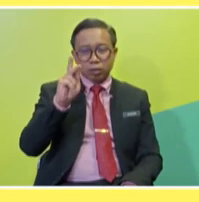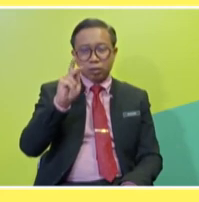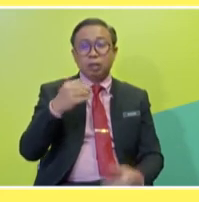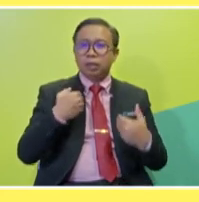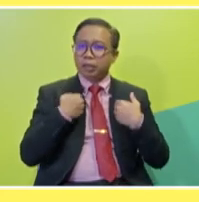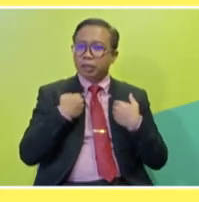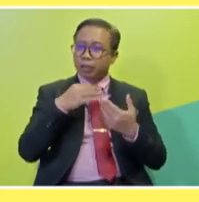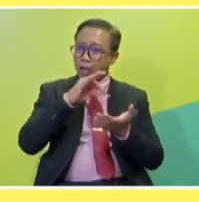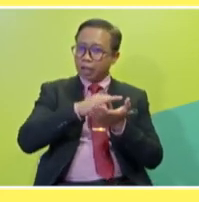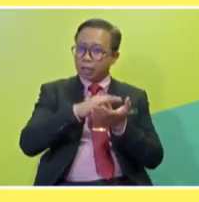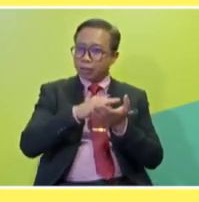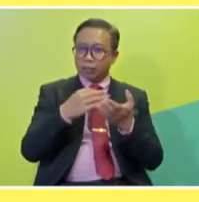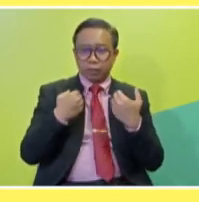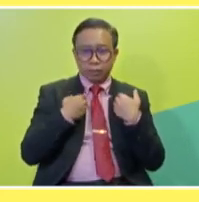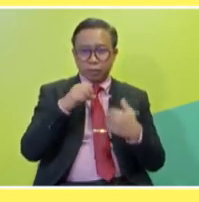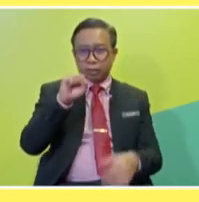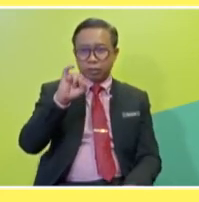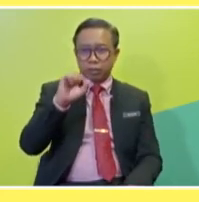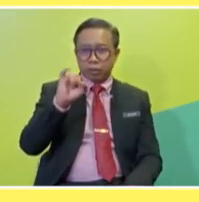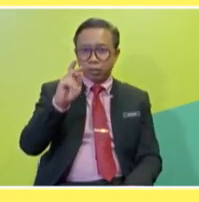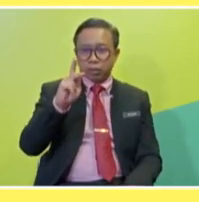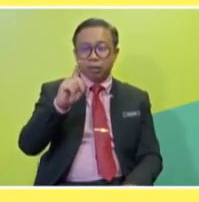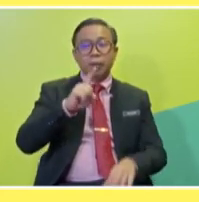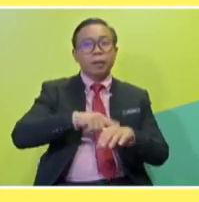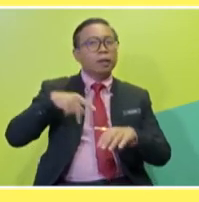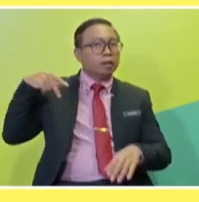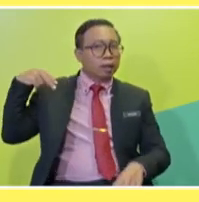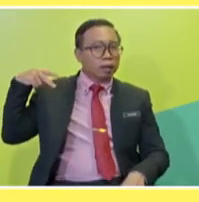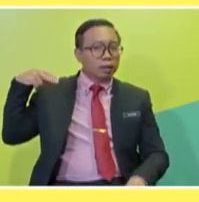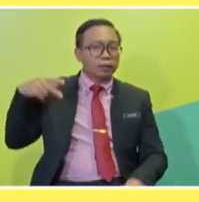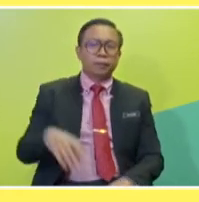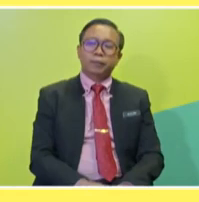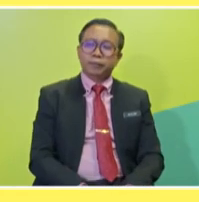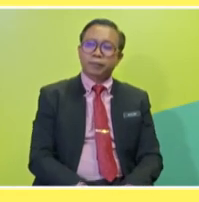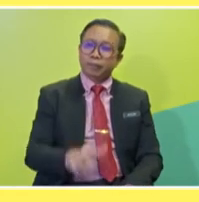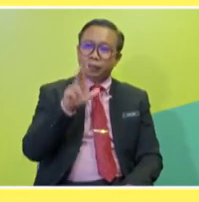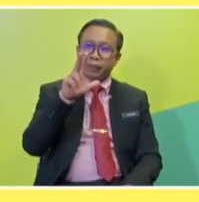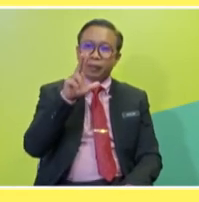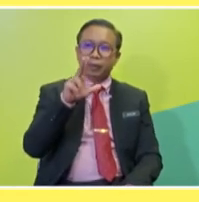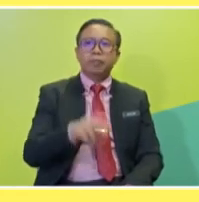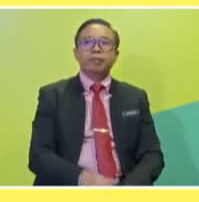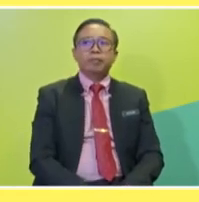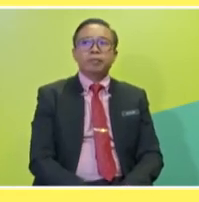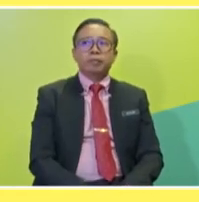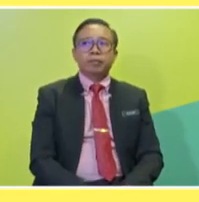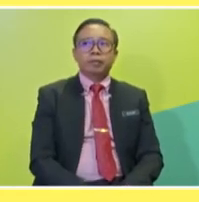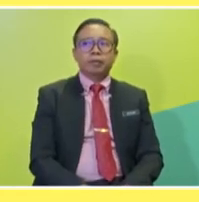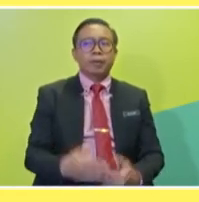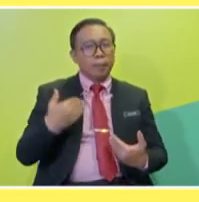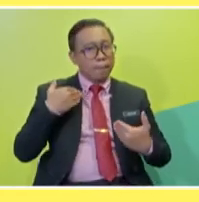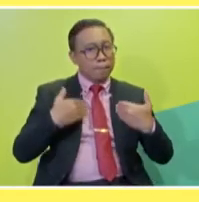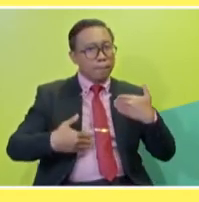ayam bersisik pada bagian kaki sebagai contoh yang ketiga sebagian daripada badan